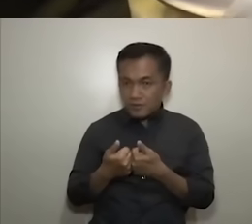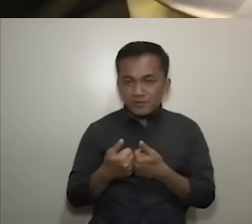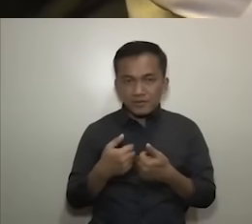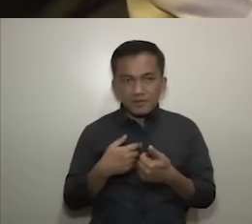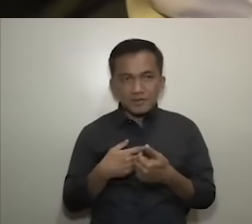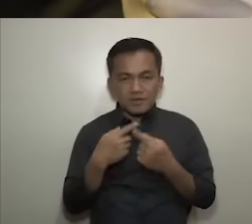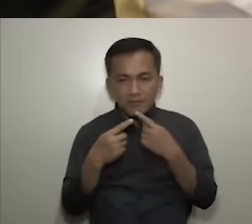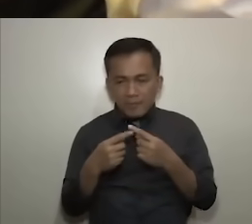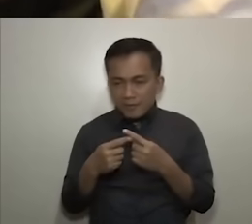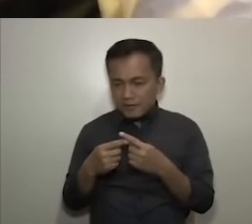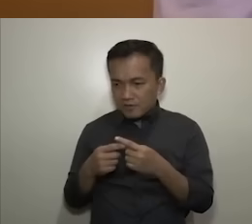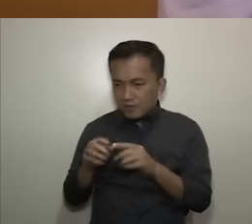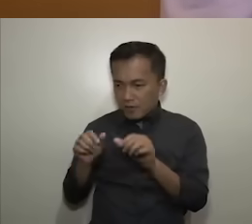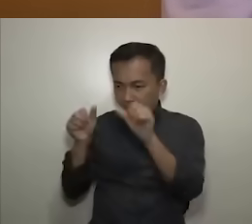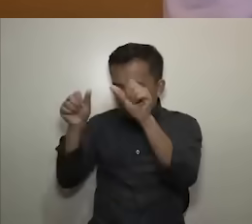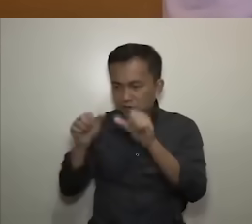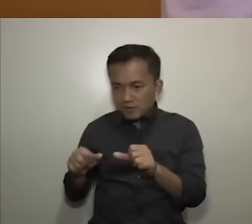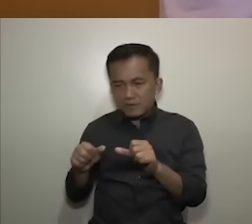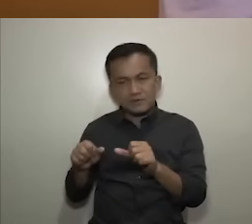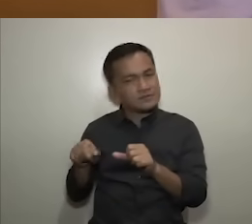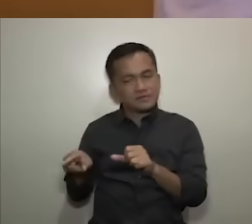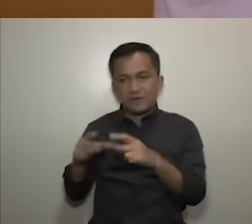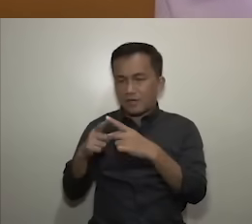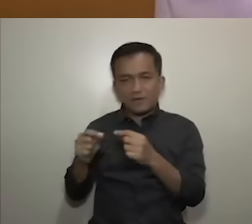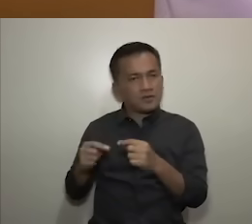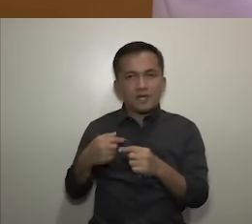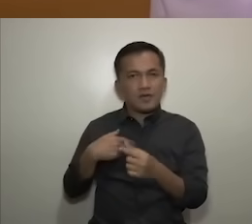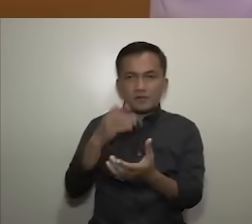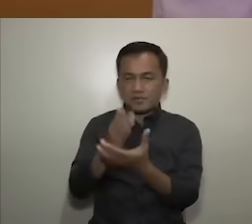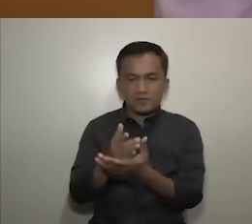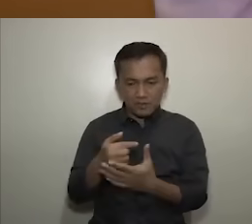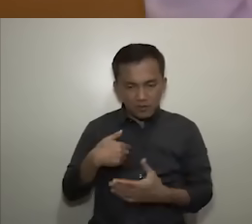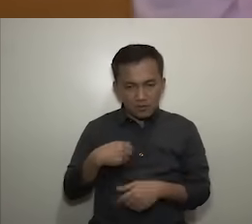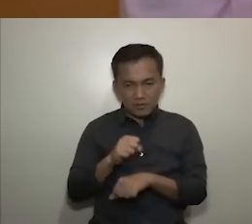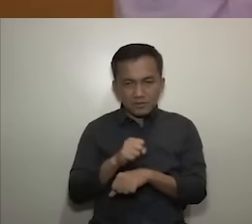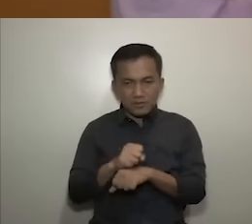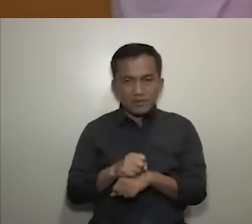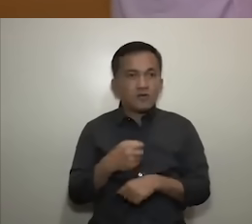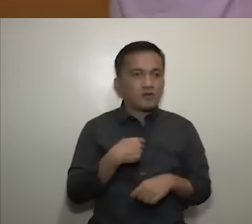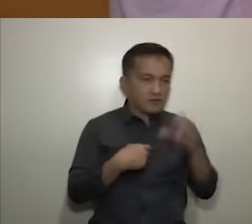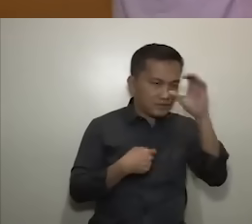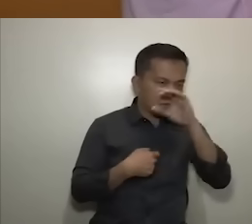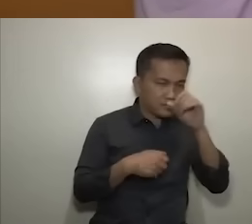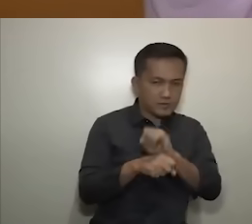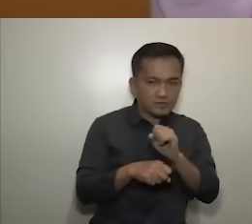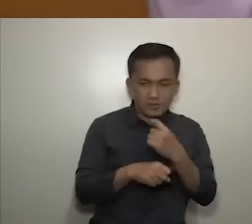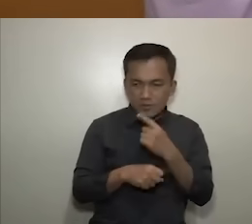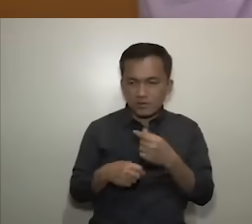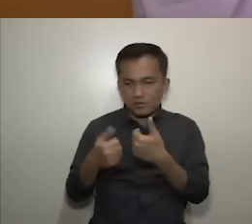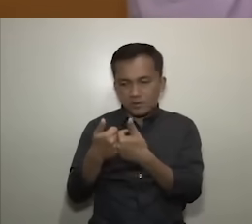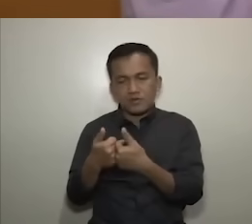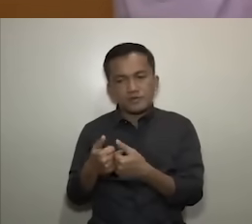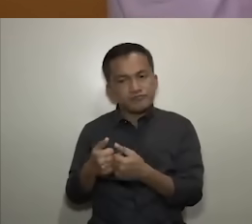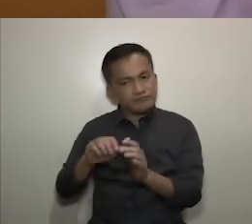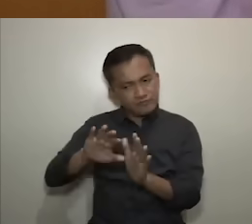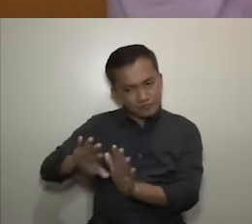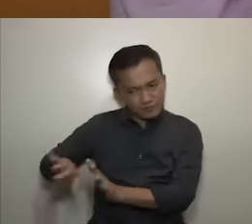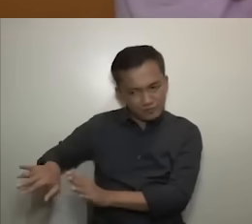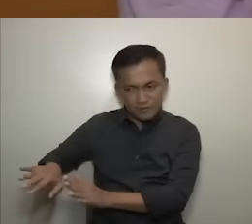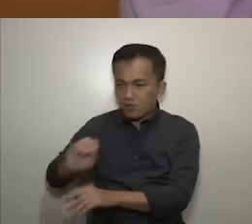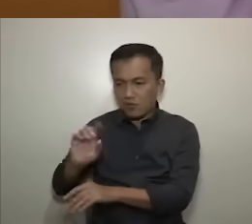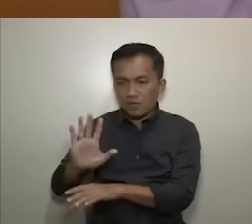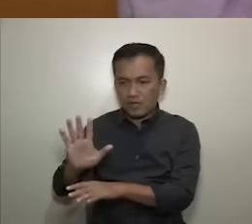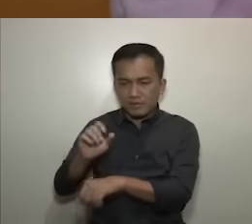nakapost sa site ng mga Hapon, sir, papahintuin ko at wala akong trabaho. Ako maghanap ng trabaho, sabihin ko sa girlfriend ko, girlfriend, huwag ka